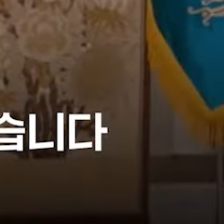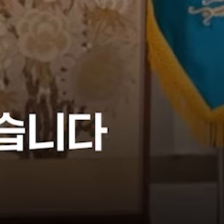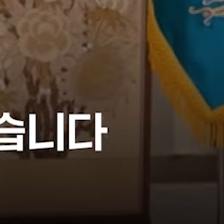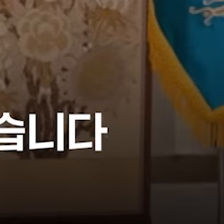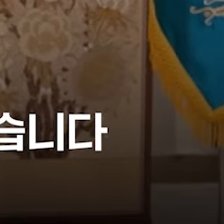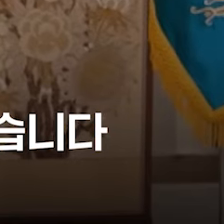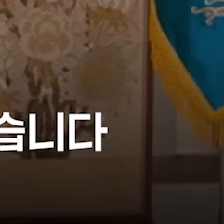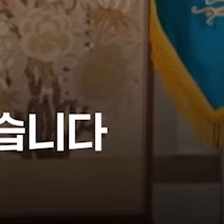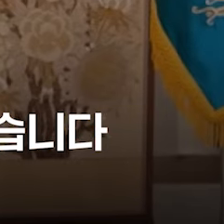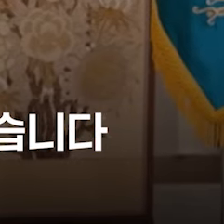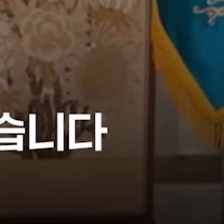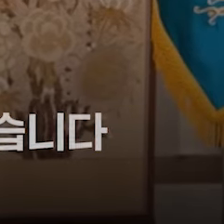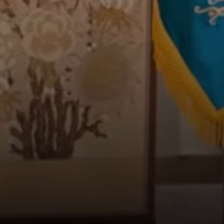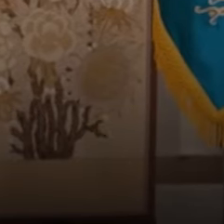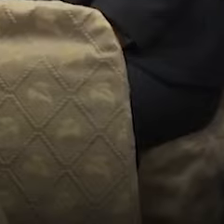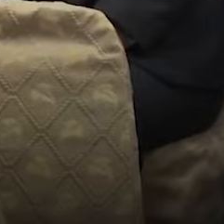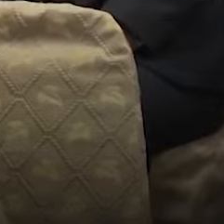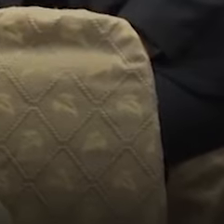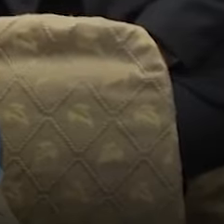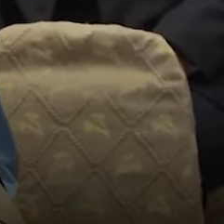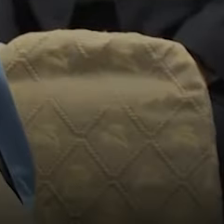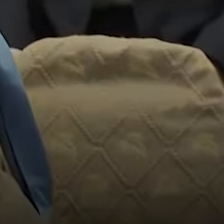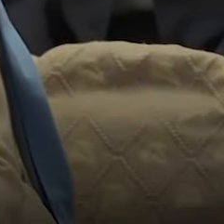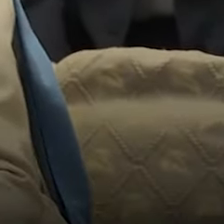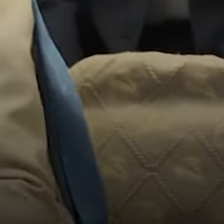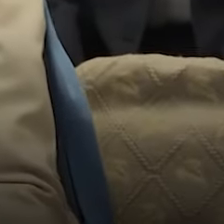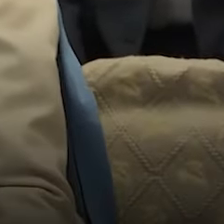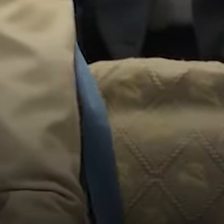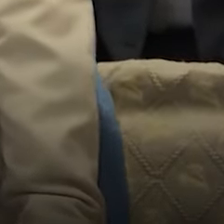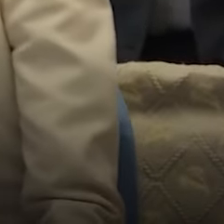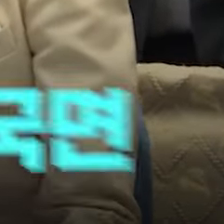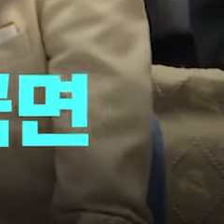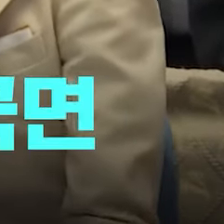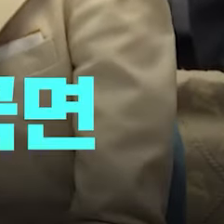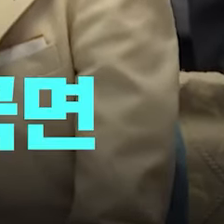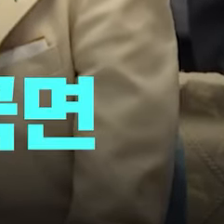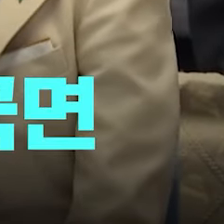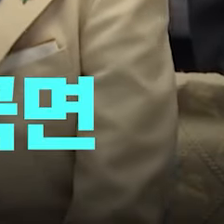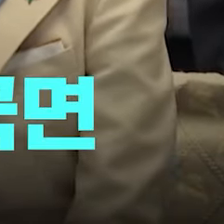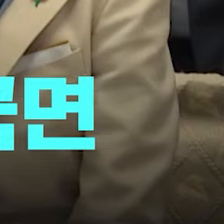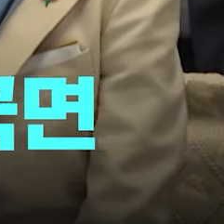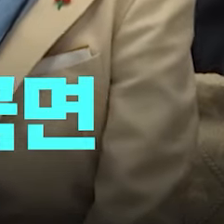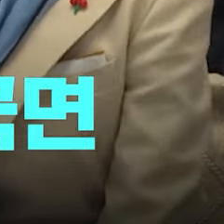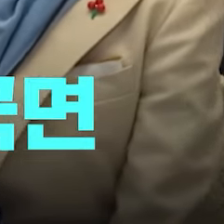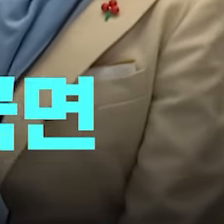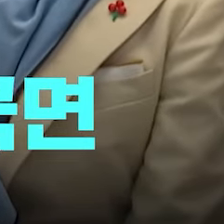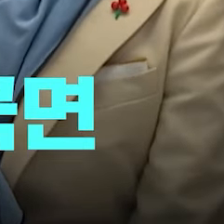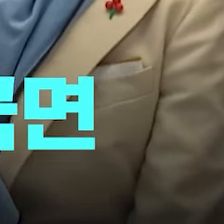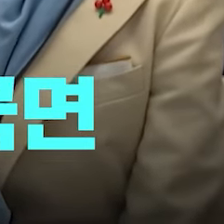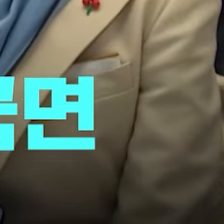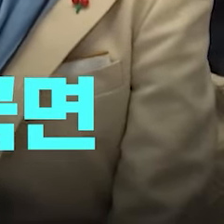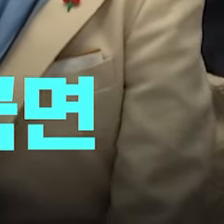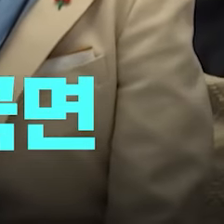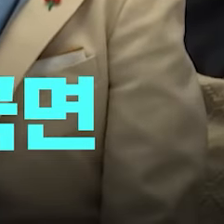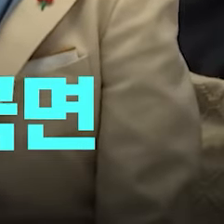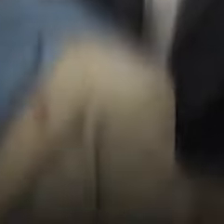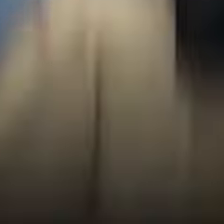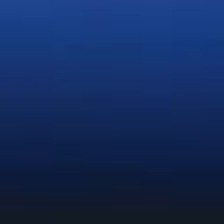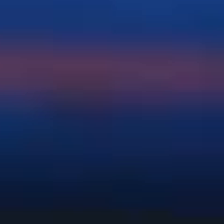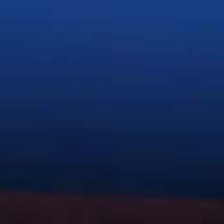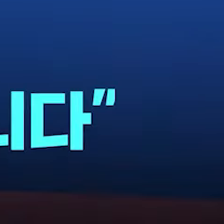부부에 대한 분노라고 말했습니다. 국민의 분노가 임계점에 달해 심리적 정권교체 초입 국면에 접어들었다는